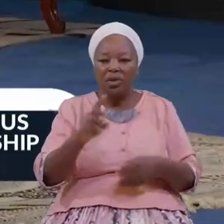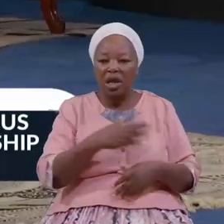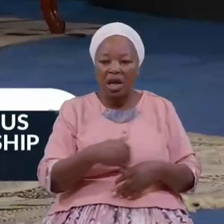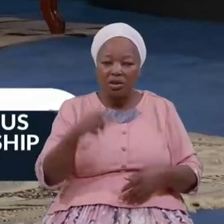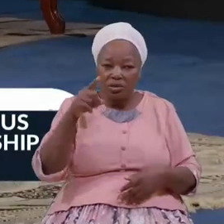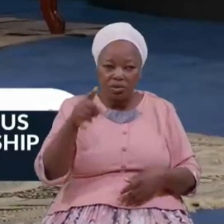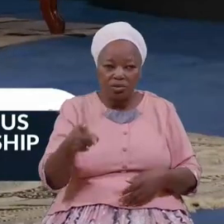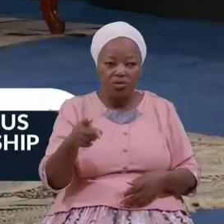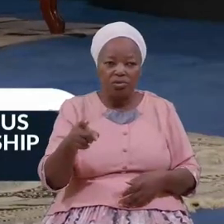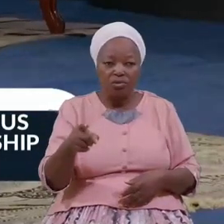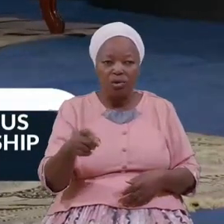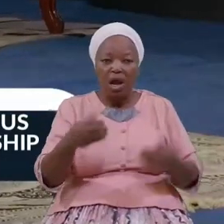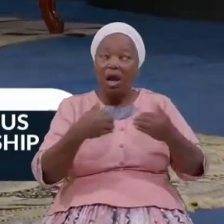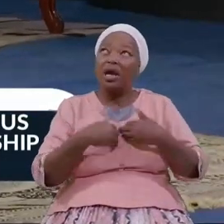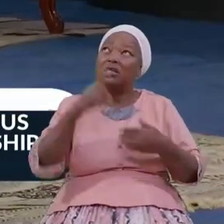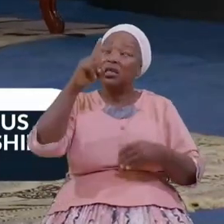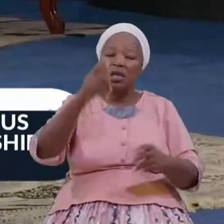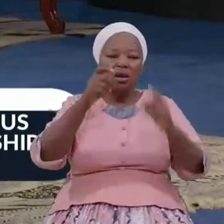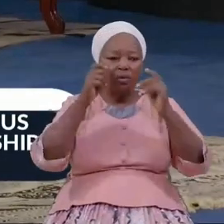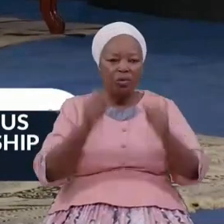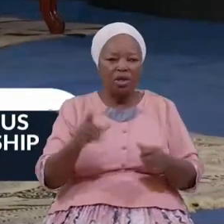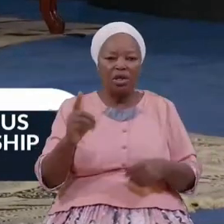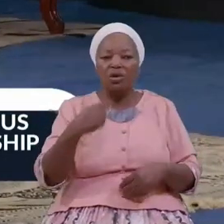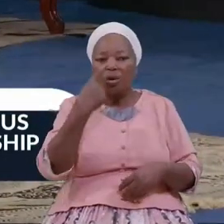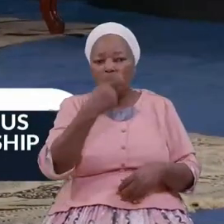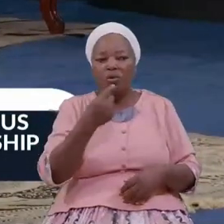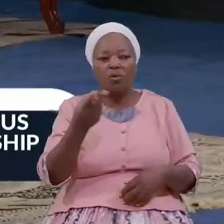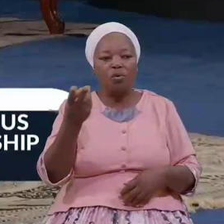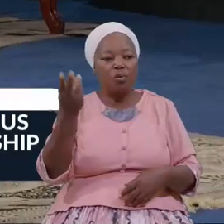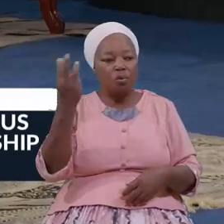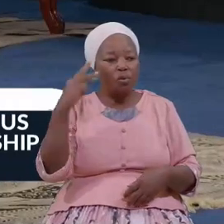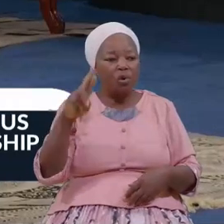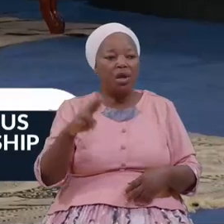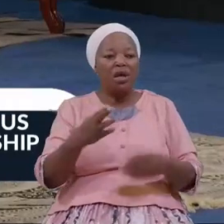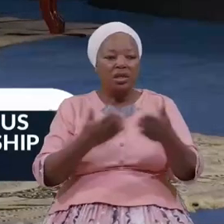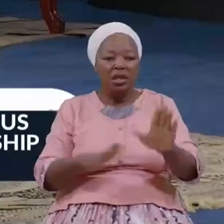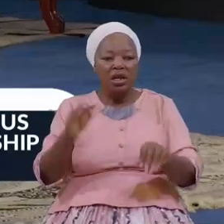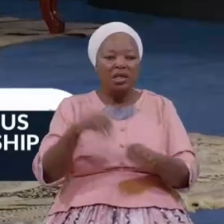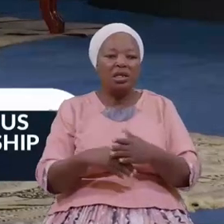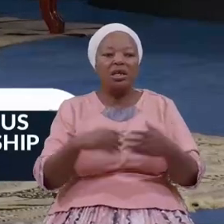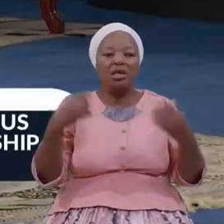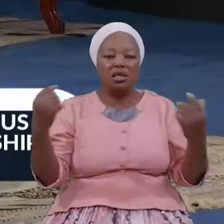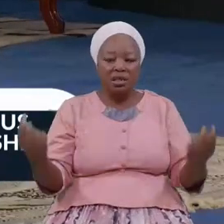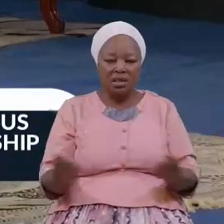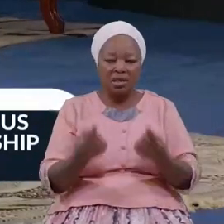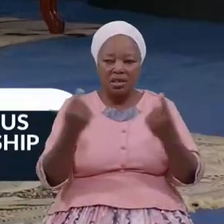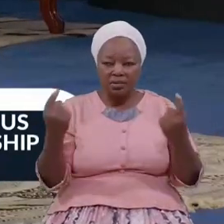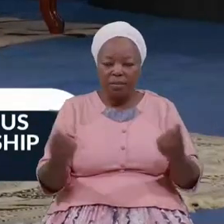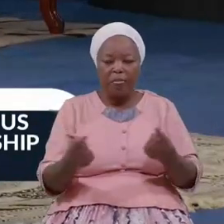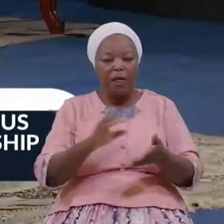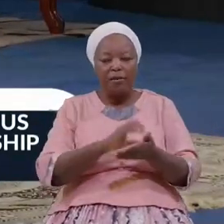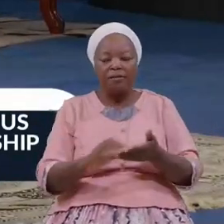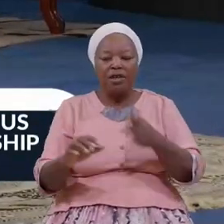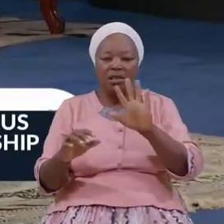« Vous étiez morts par vos offenses et par vos péchés. » Verset 5